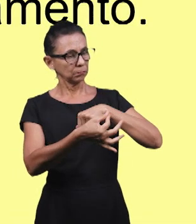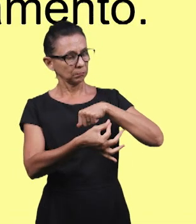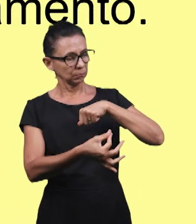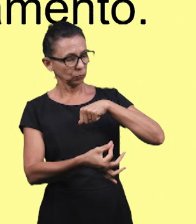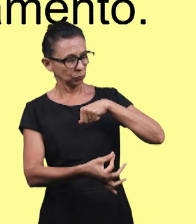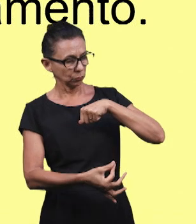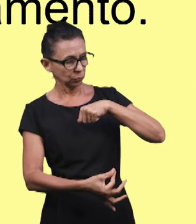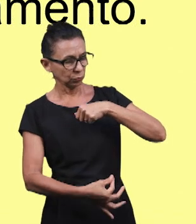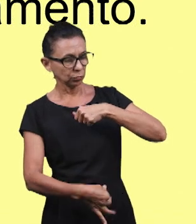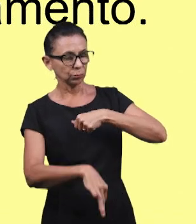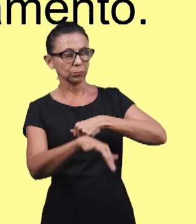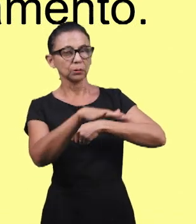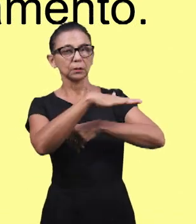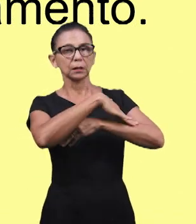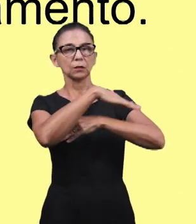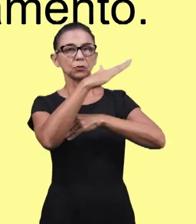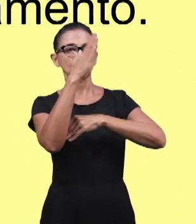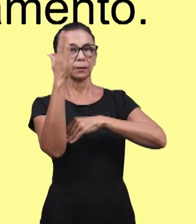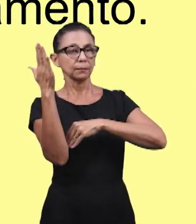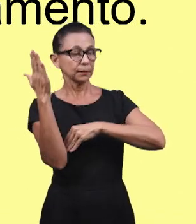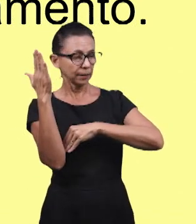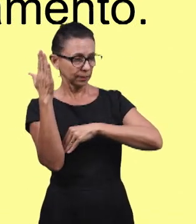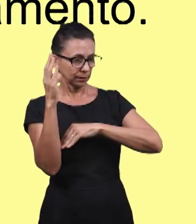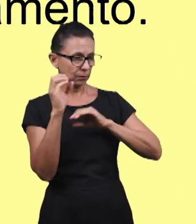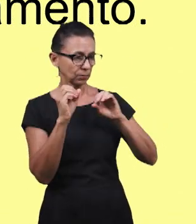fille écarlate, donc